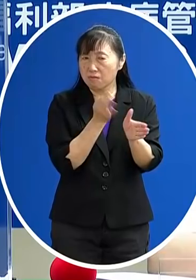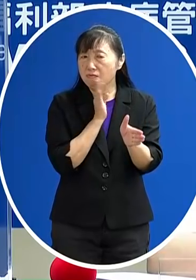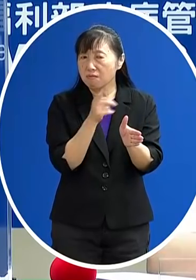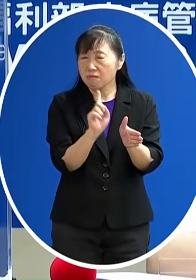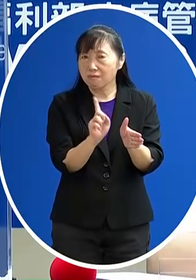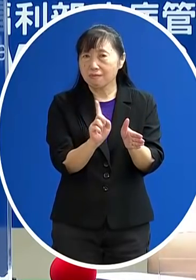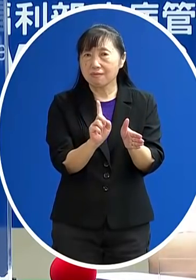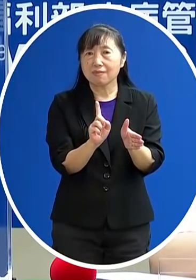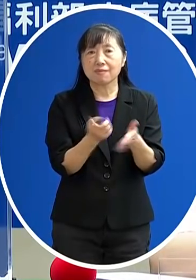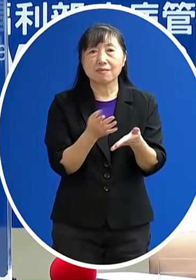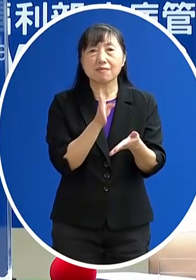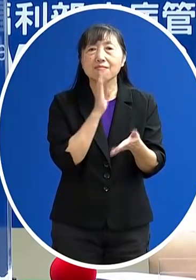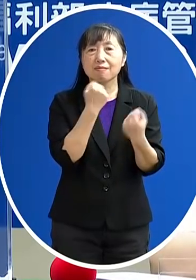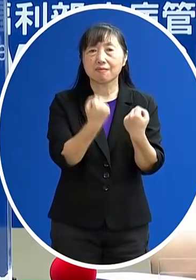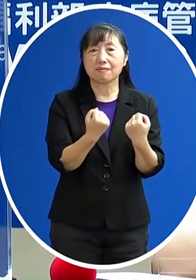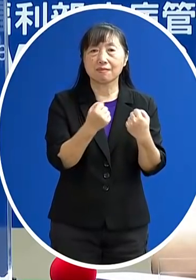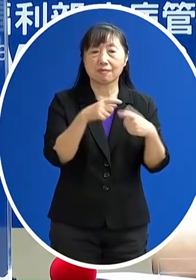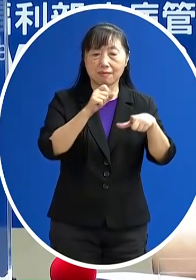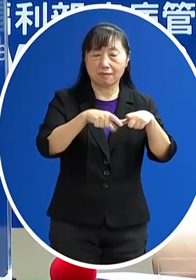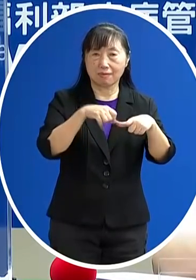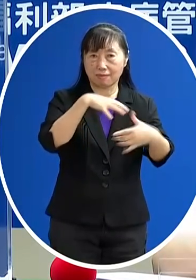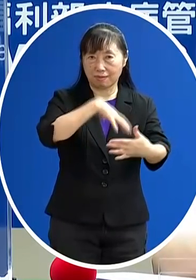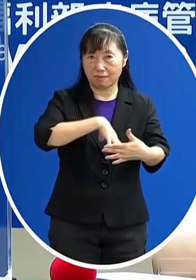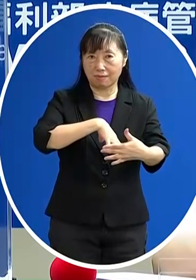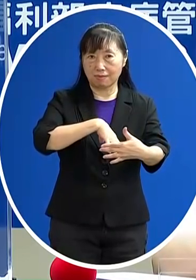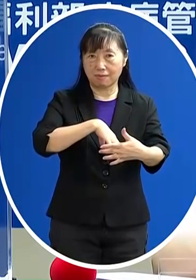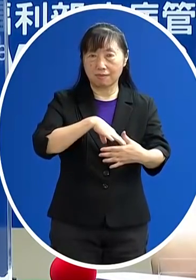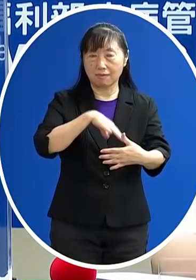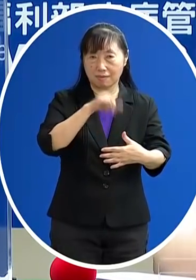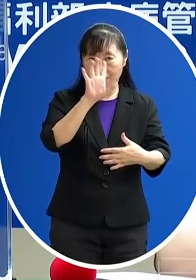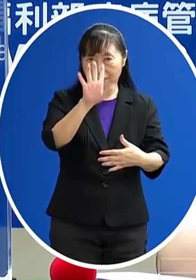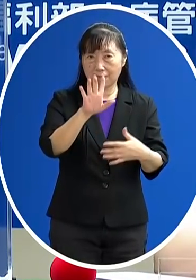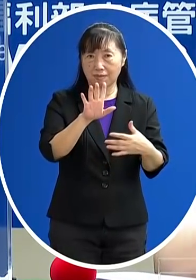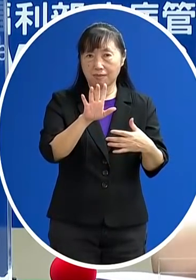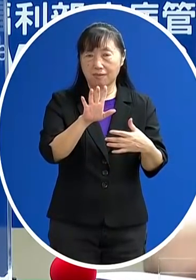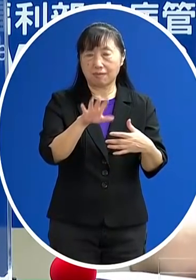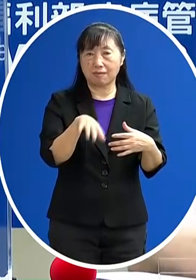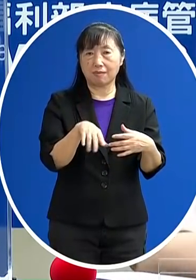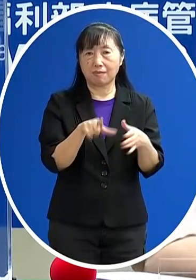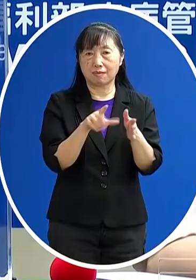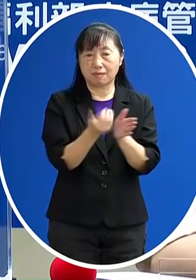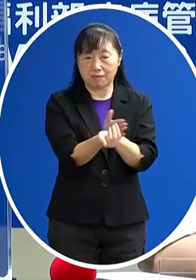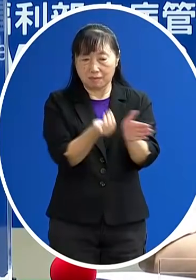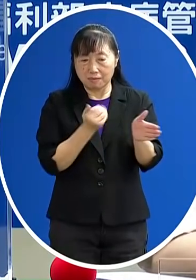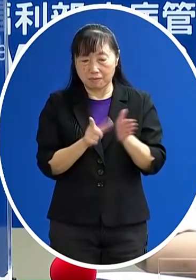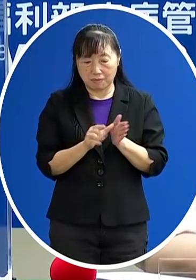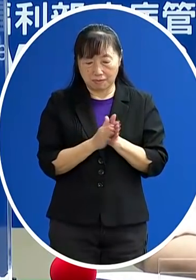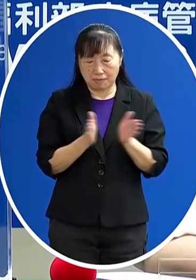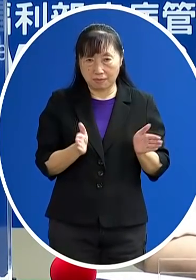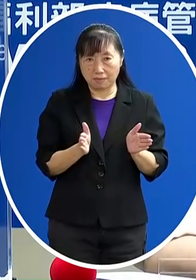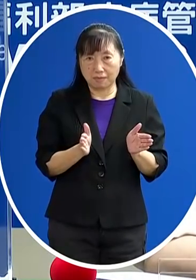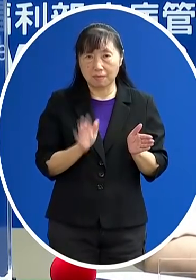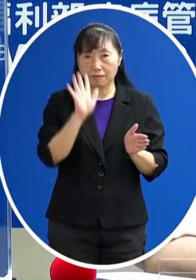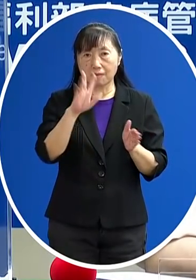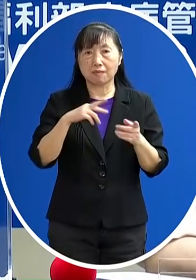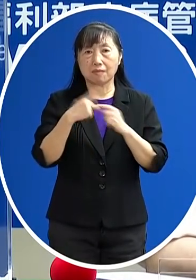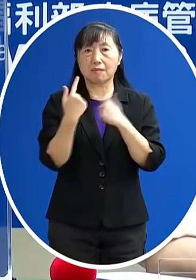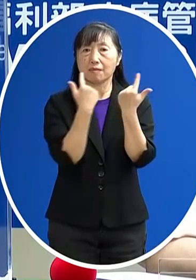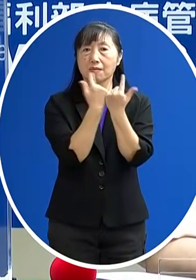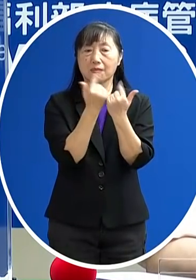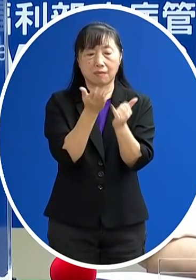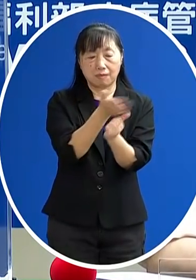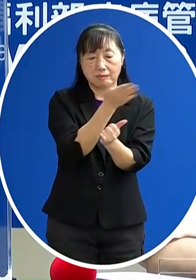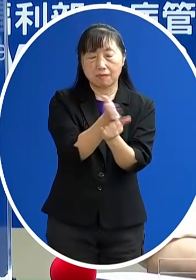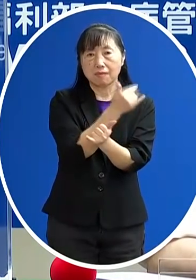在这个职场里面哈，应该是有一段时间，好，那可能有一些哈跟北部哈